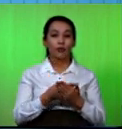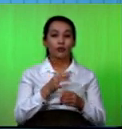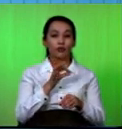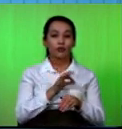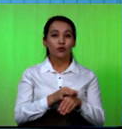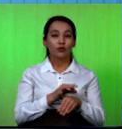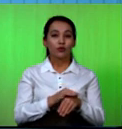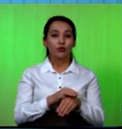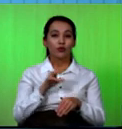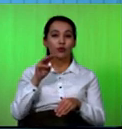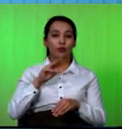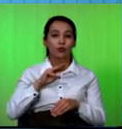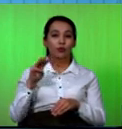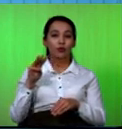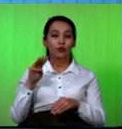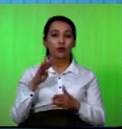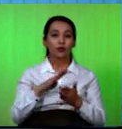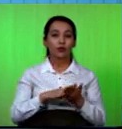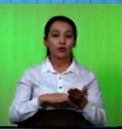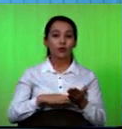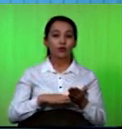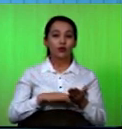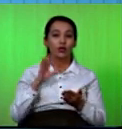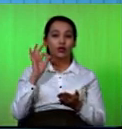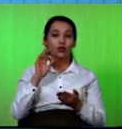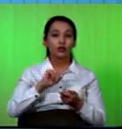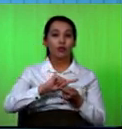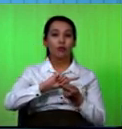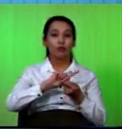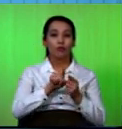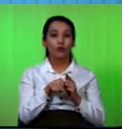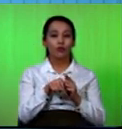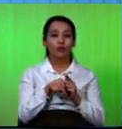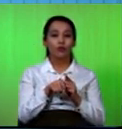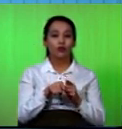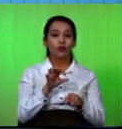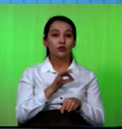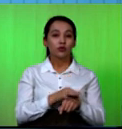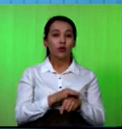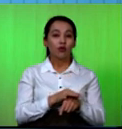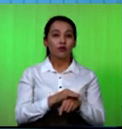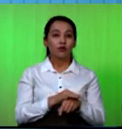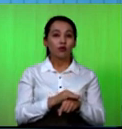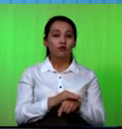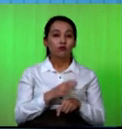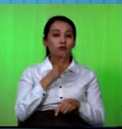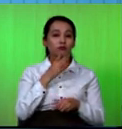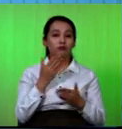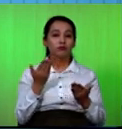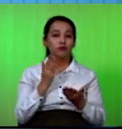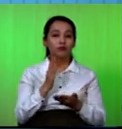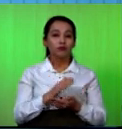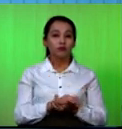soatning minut millari 90 gradusga burilsa, soat necha bo'lgan bo'ladi?